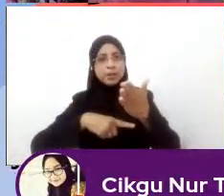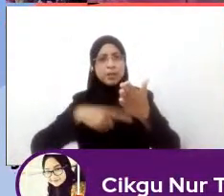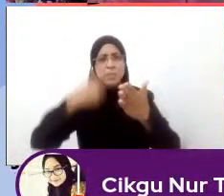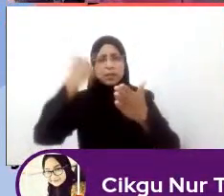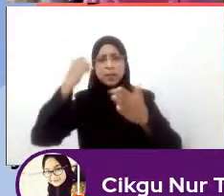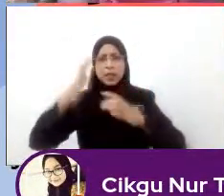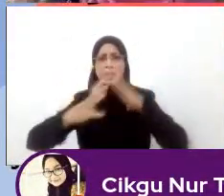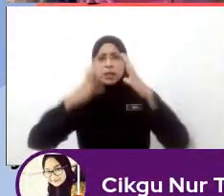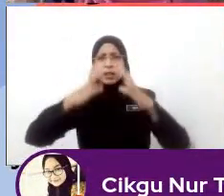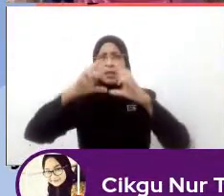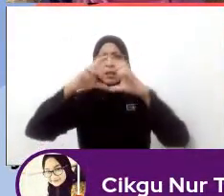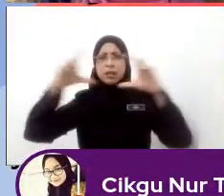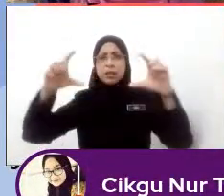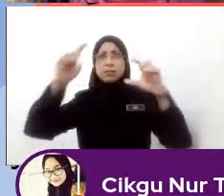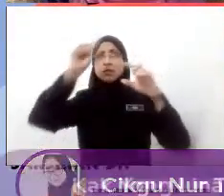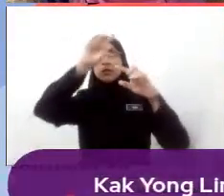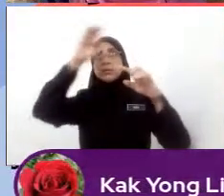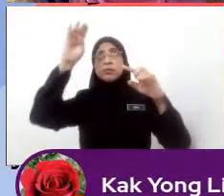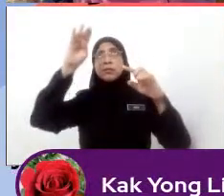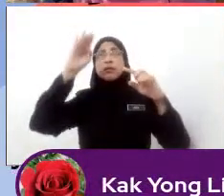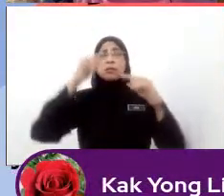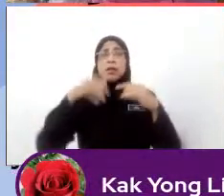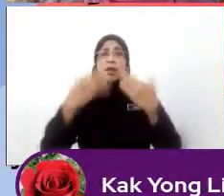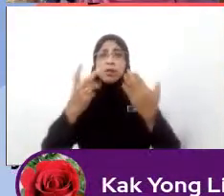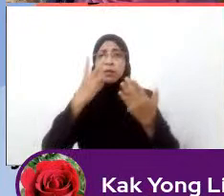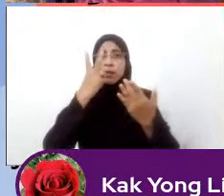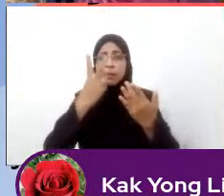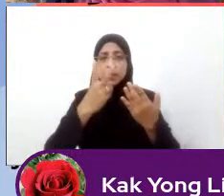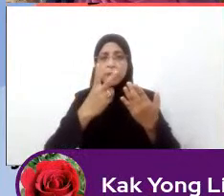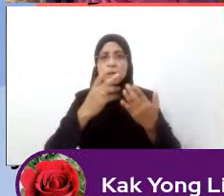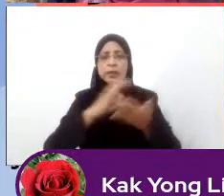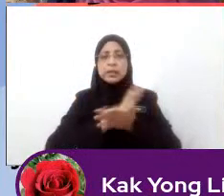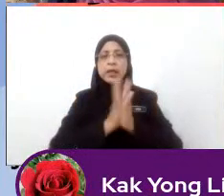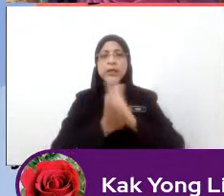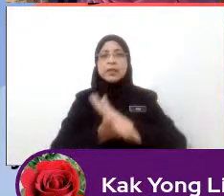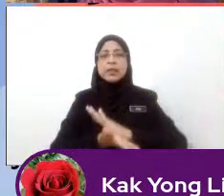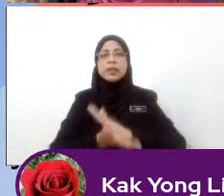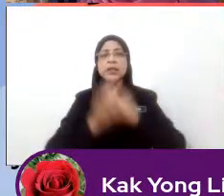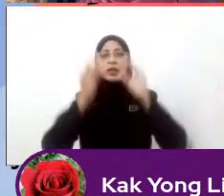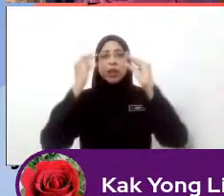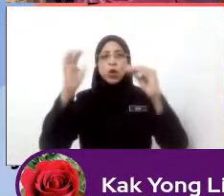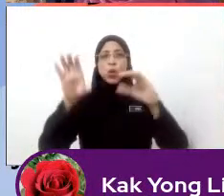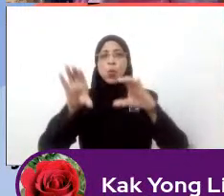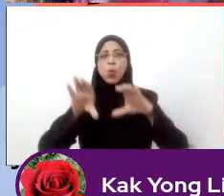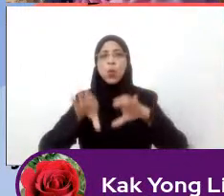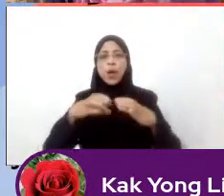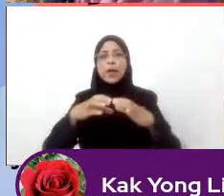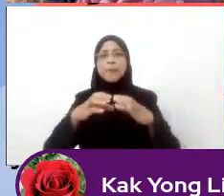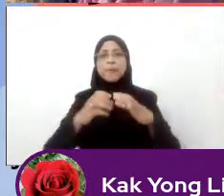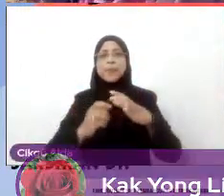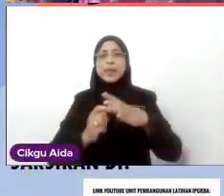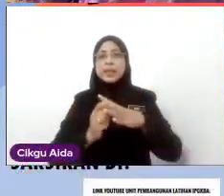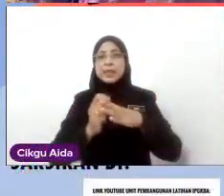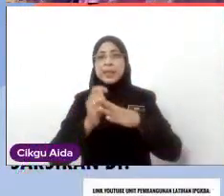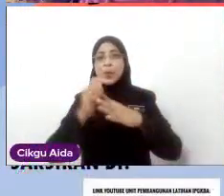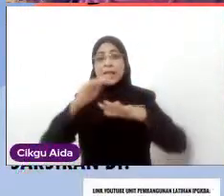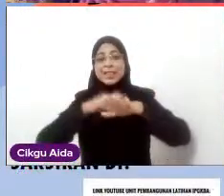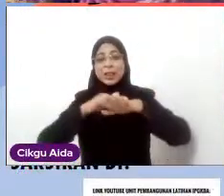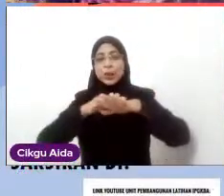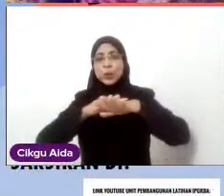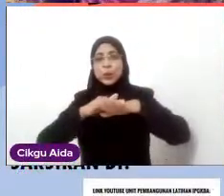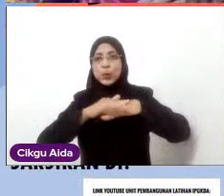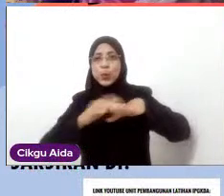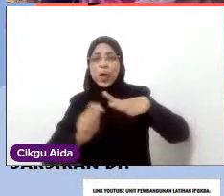sekali kan, yang tulis kelas atas sekali. Jadi yang paling mudah adalah kita buat textile signage. Macam ni lah. Cikgu Karim